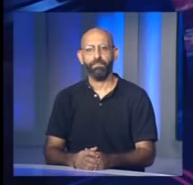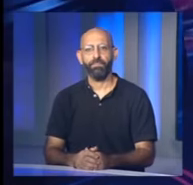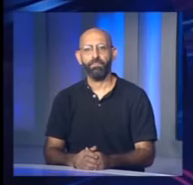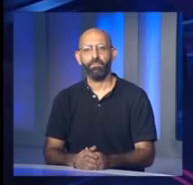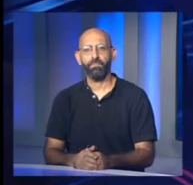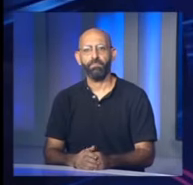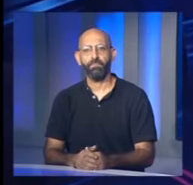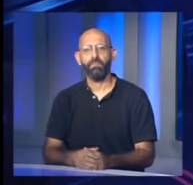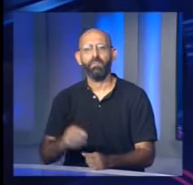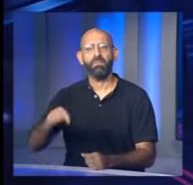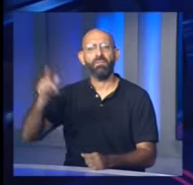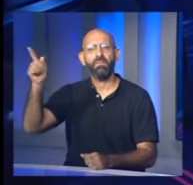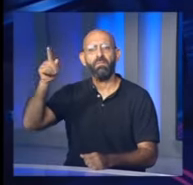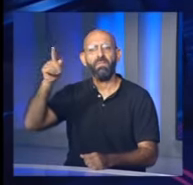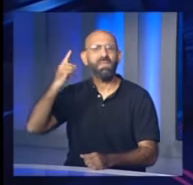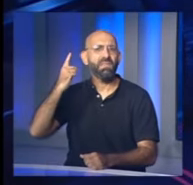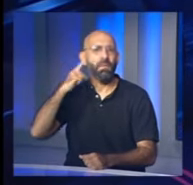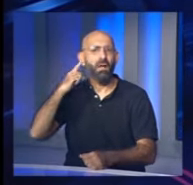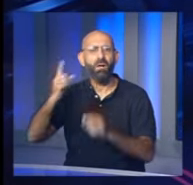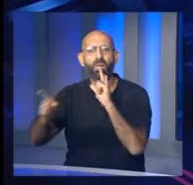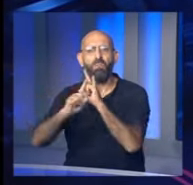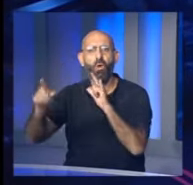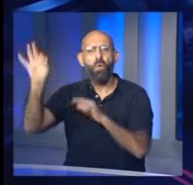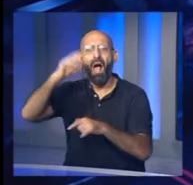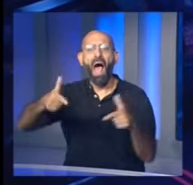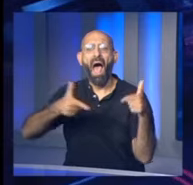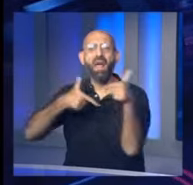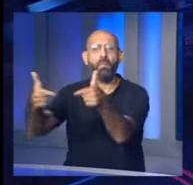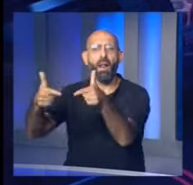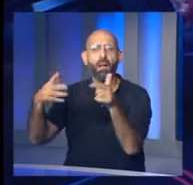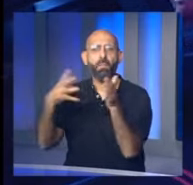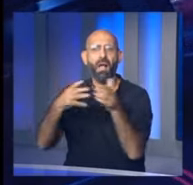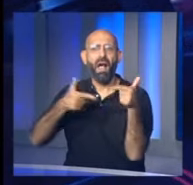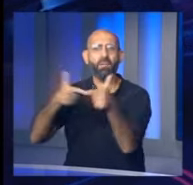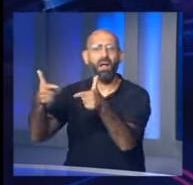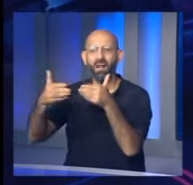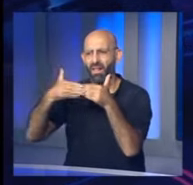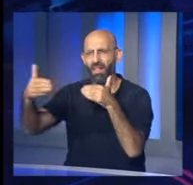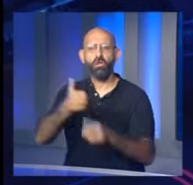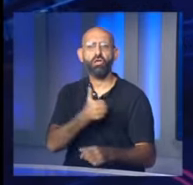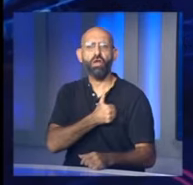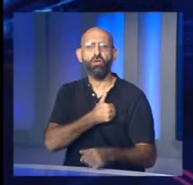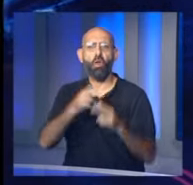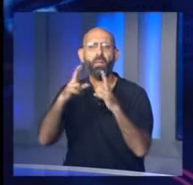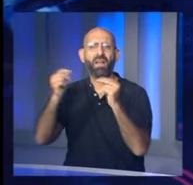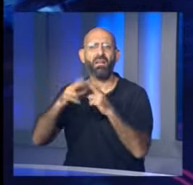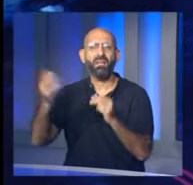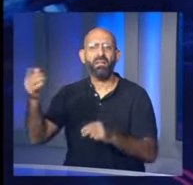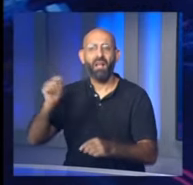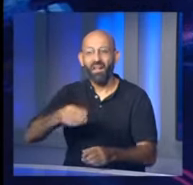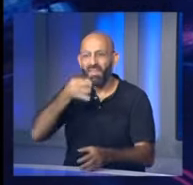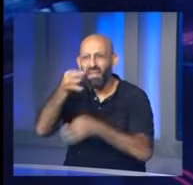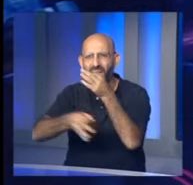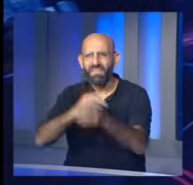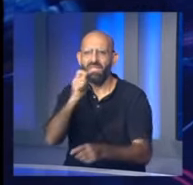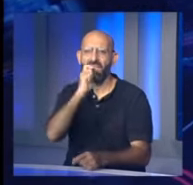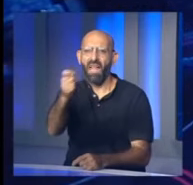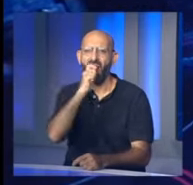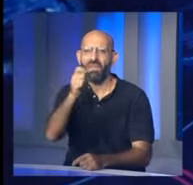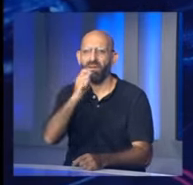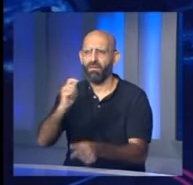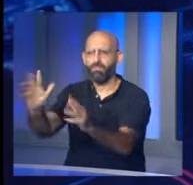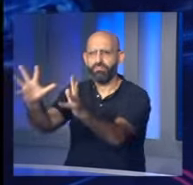منخفض ونبقى ايضا في البقاع حيث كثف العدو غاراته على محيط الهرمل احداها قرب حاجز